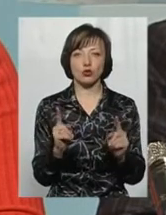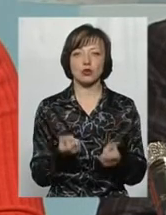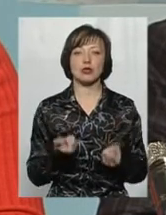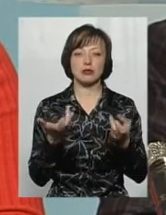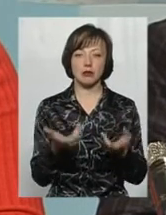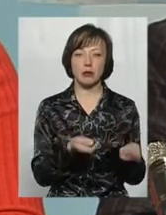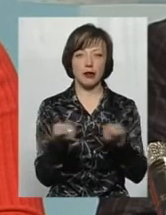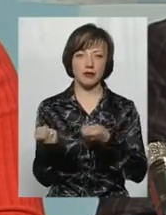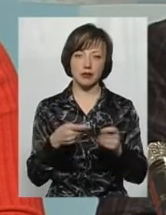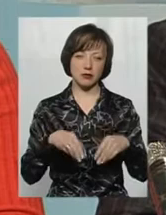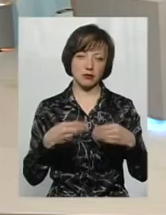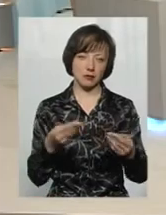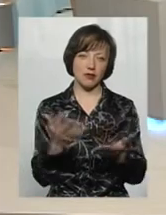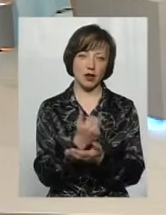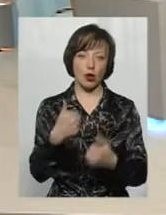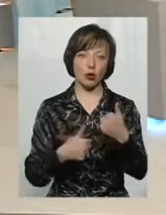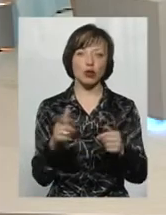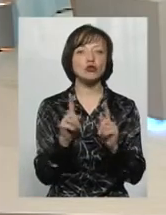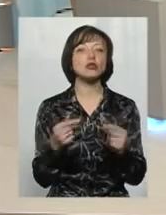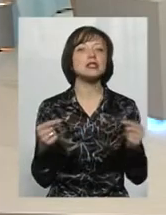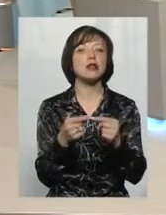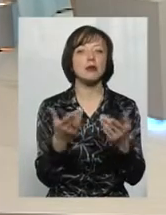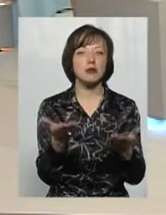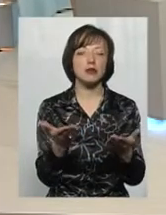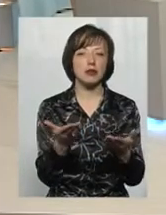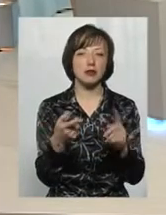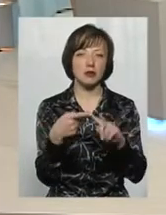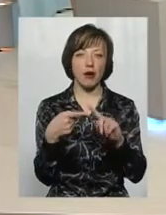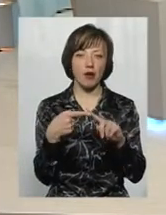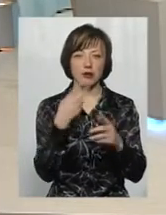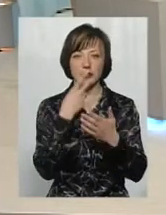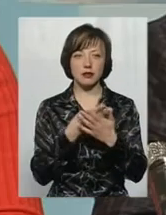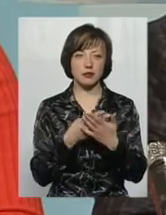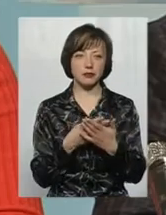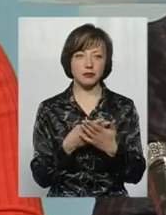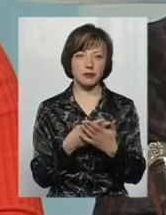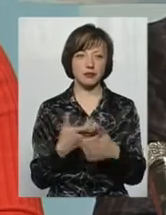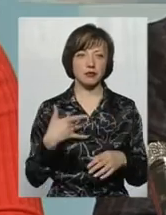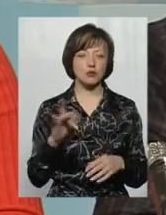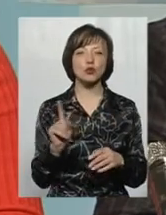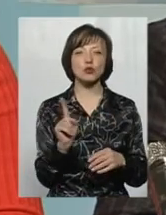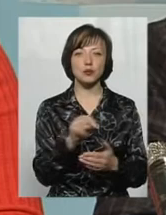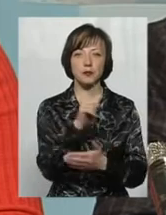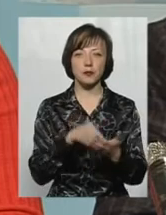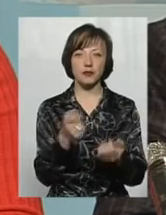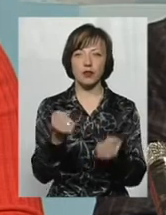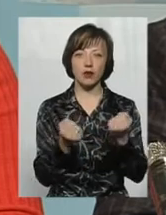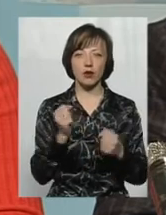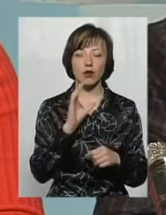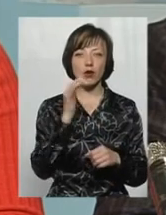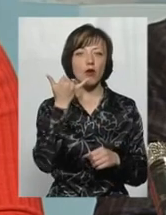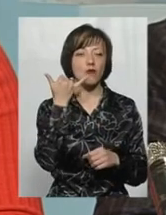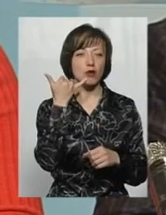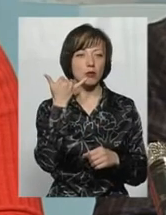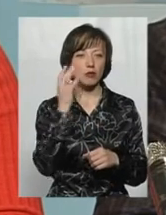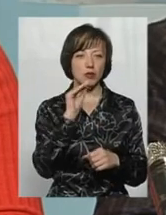перевізник, який виграє конкурс. А що саме там таке? Хоча б одне назвіть. Ну, дивіться, наприклад, водій їде і говорить по